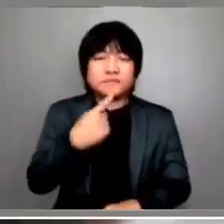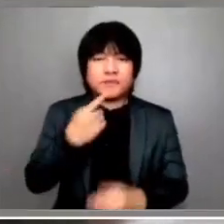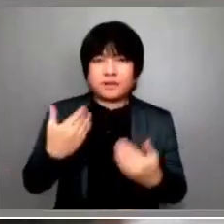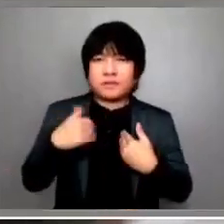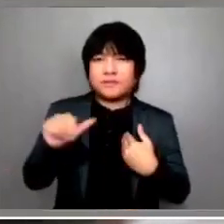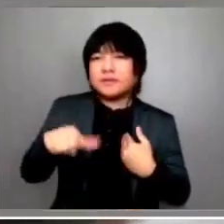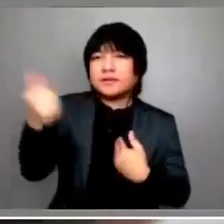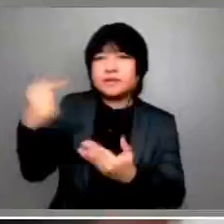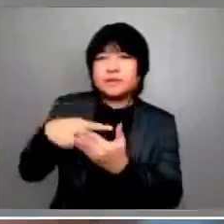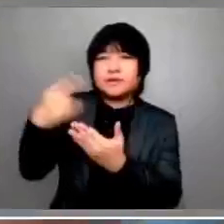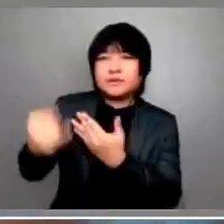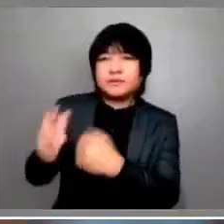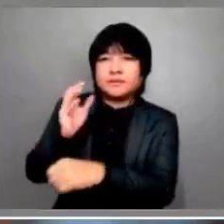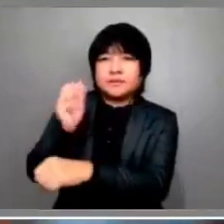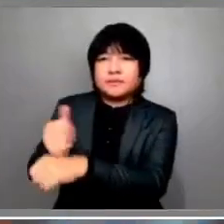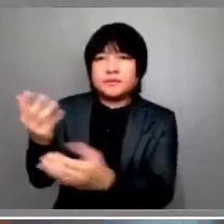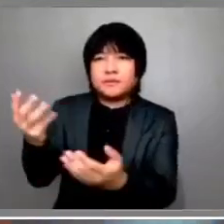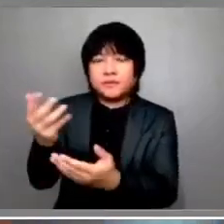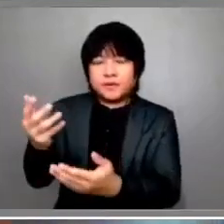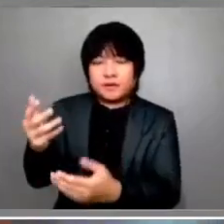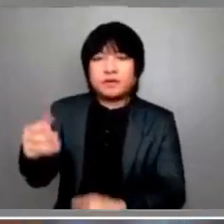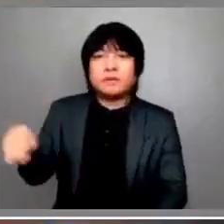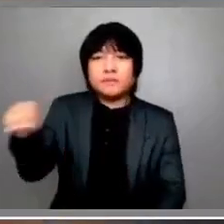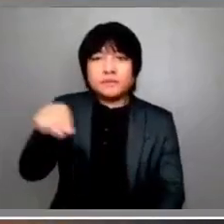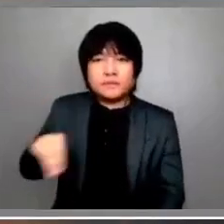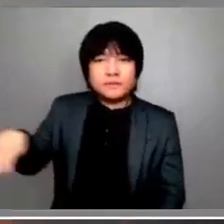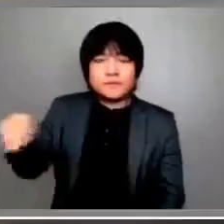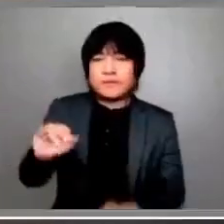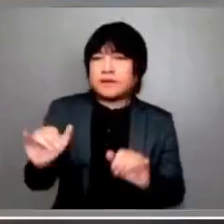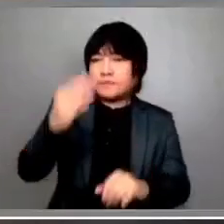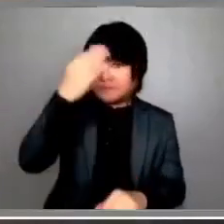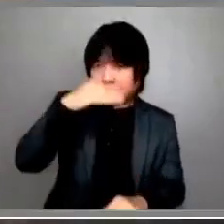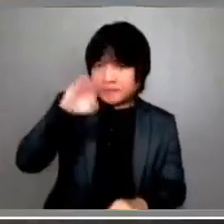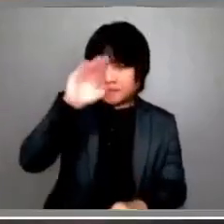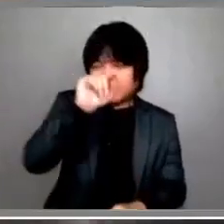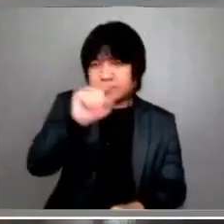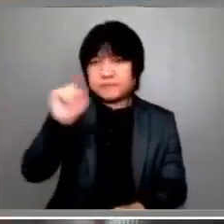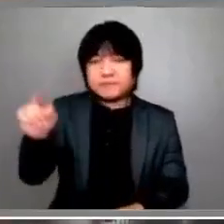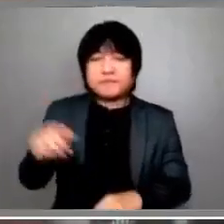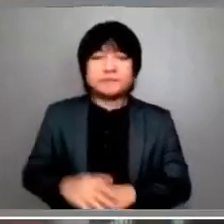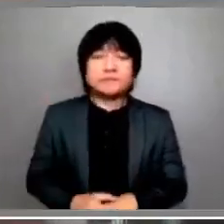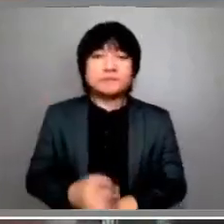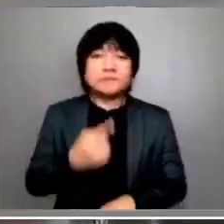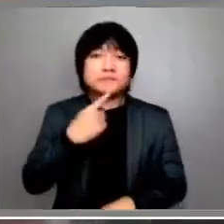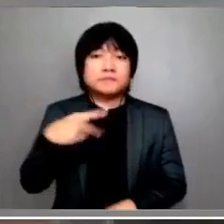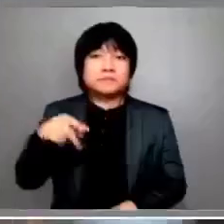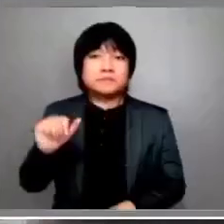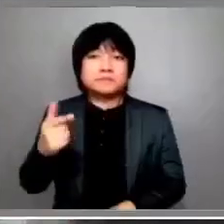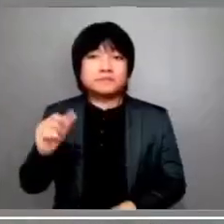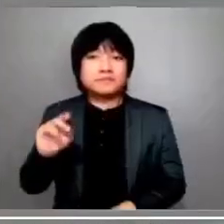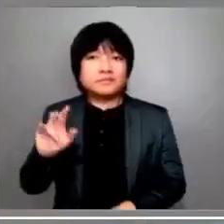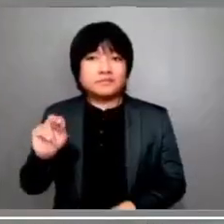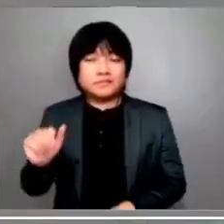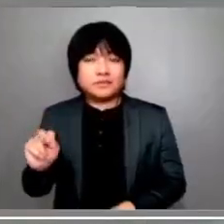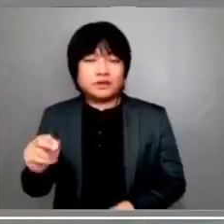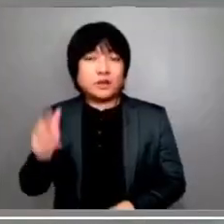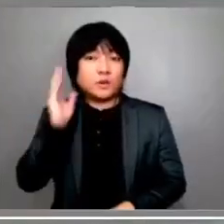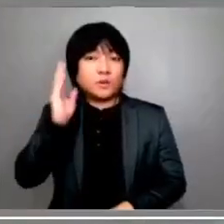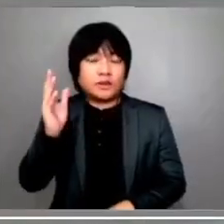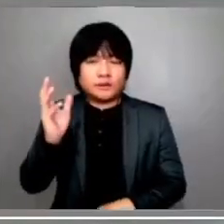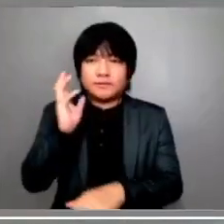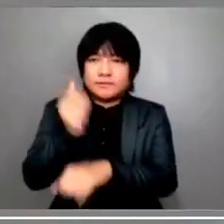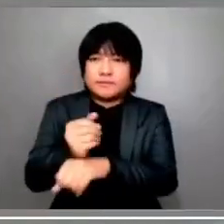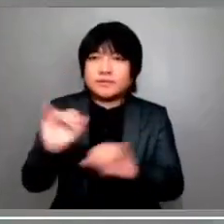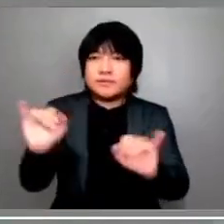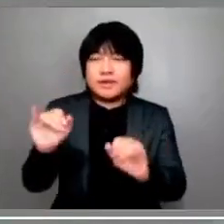Cavite ayon kay Maynila Chairman Manny Pangilinan may proyekto sila na desalination plan sa ilo-ilo na ang tubig alat ah ang